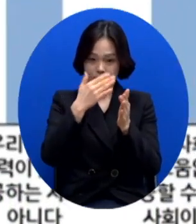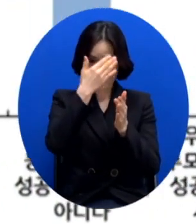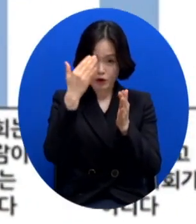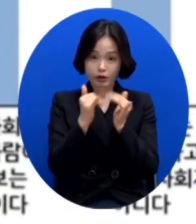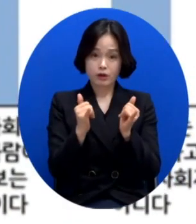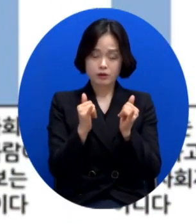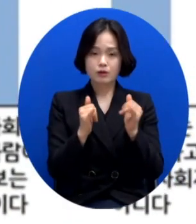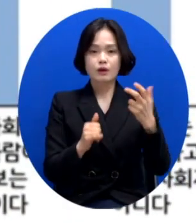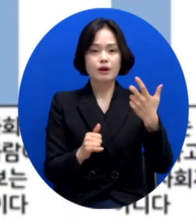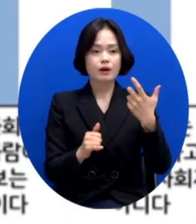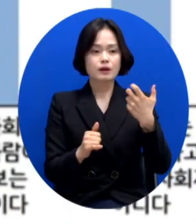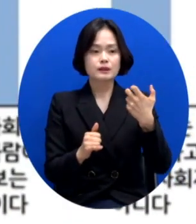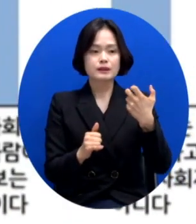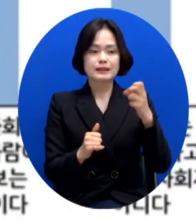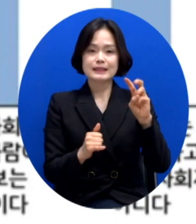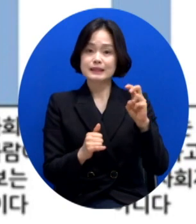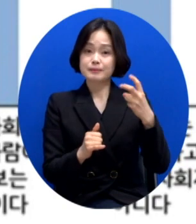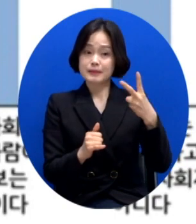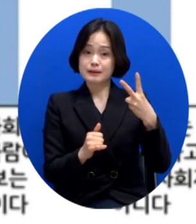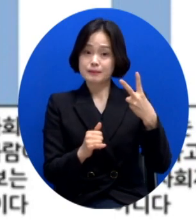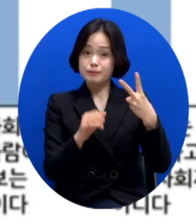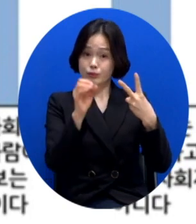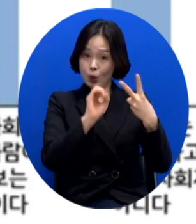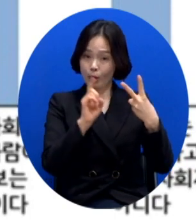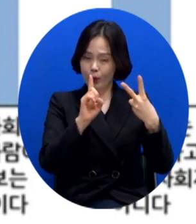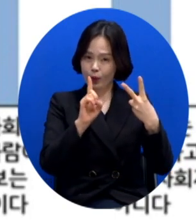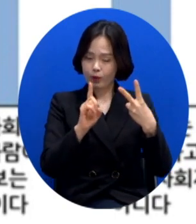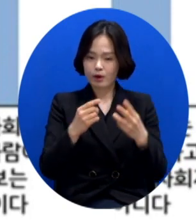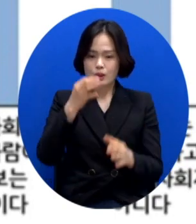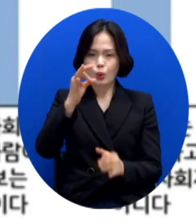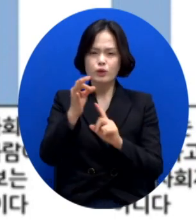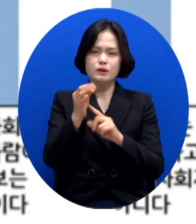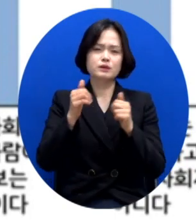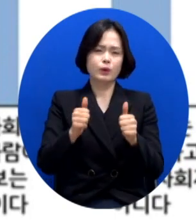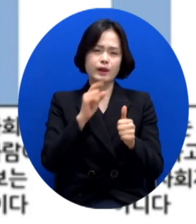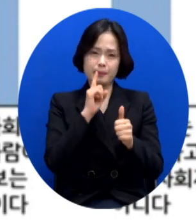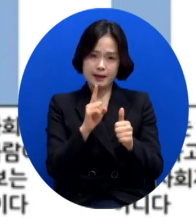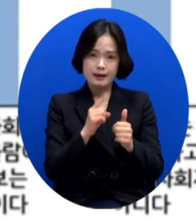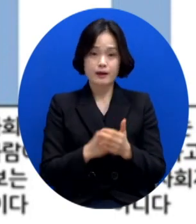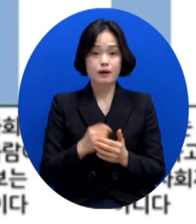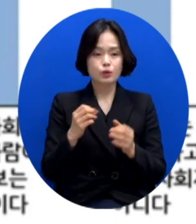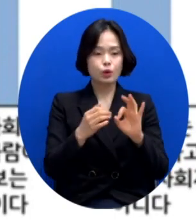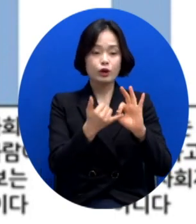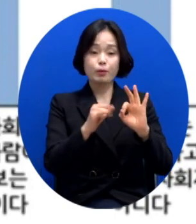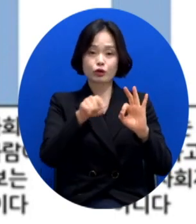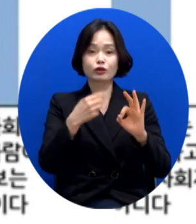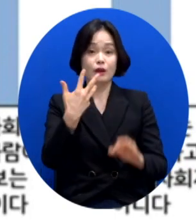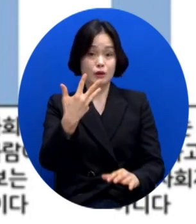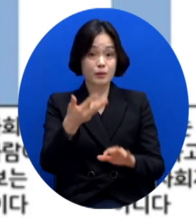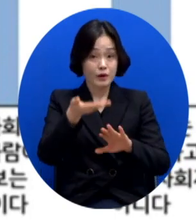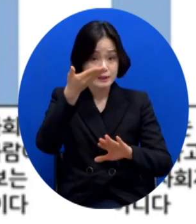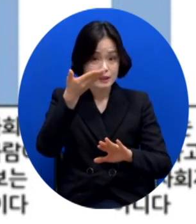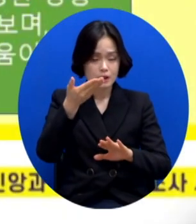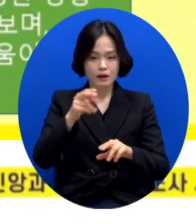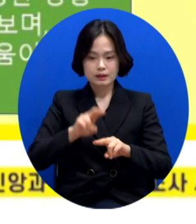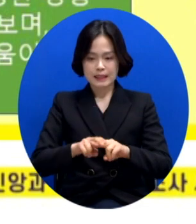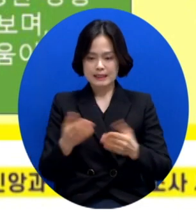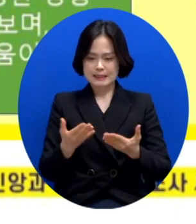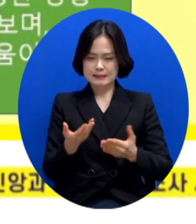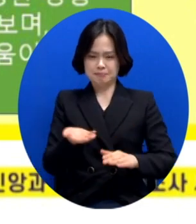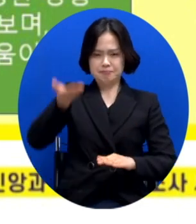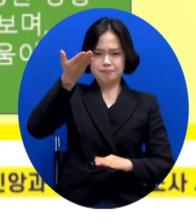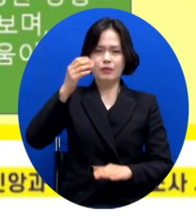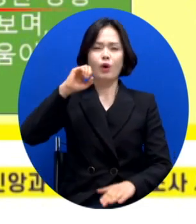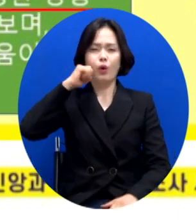최고의 가치가 됐다 고 답했습니다 또한 10명 중 8명 이상은 더 높은 계층으로 상승이 어렵고 공정한